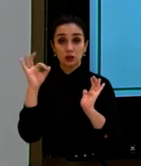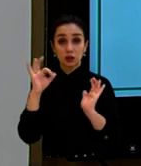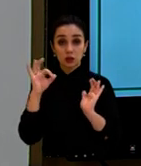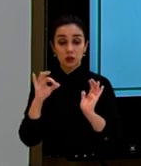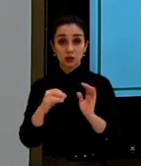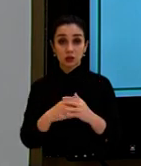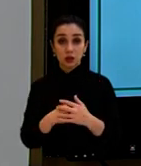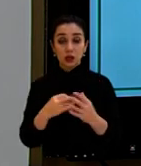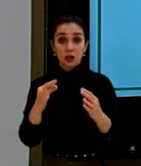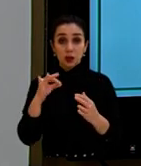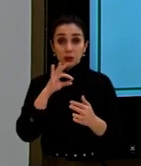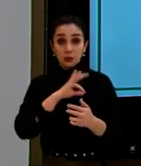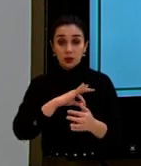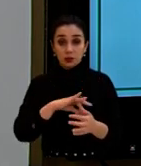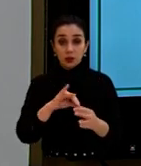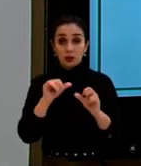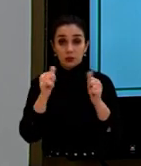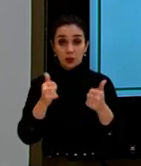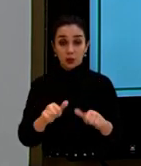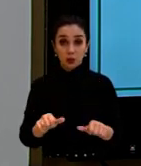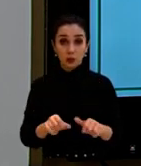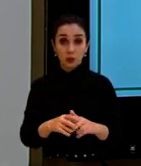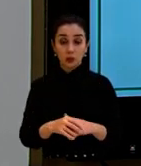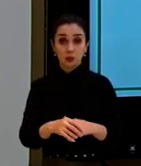градусов. Применяем формулу.